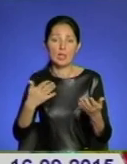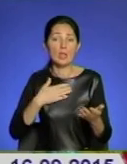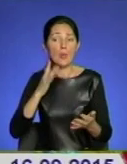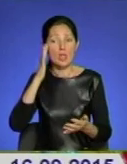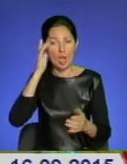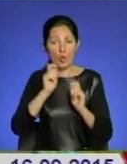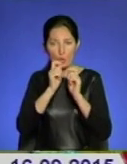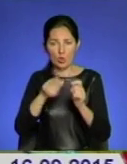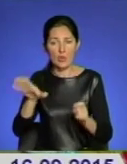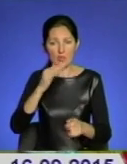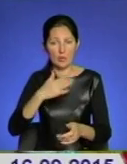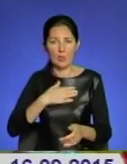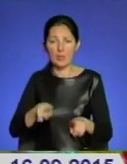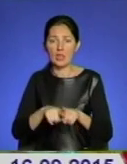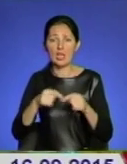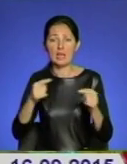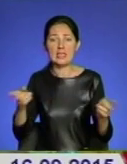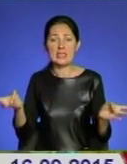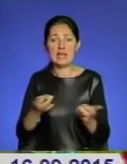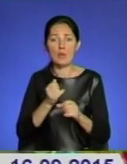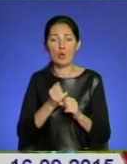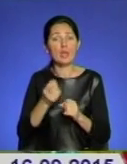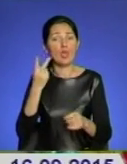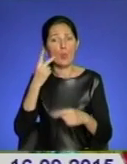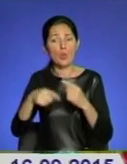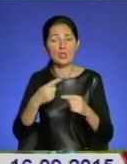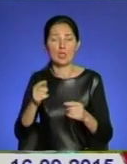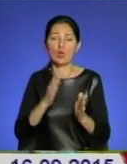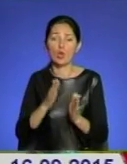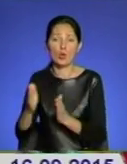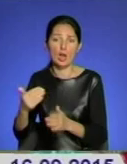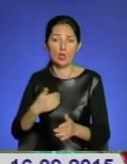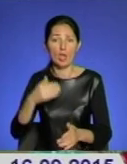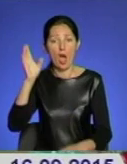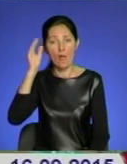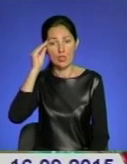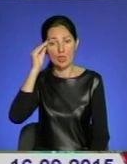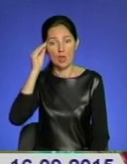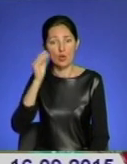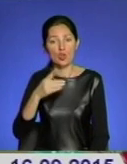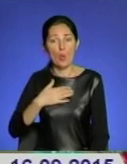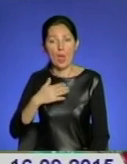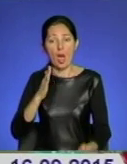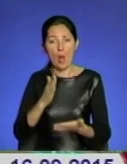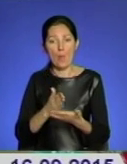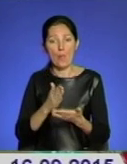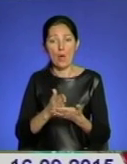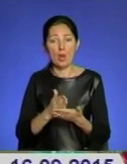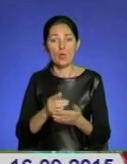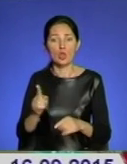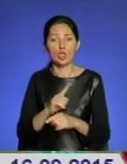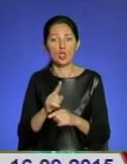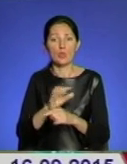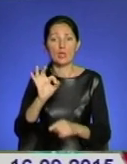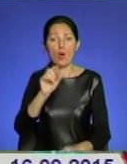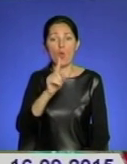всім. Тому що такі речі треба робити постійно, регулярно. Я вважаю, що ми маємо тернопільського «Зоряну», це дуже гарна